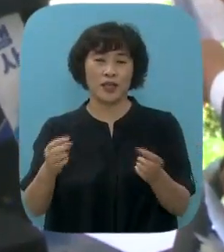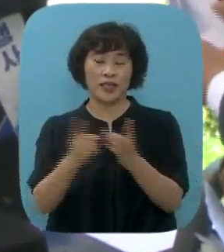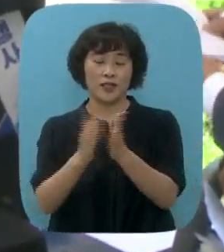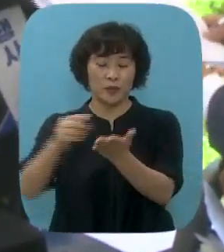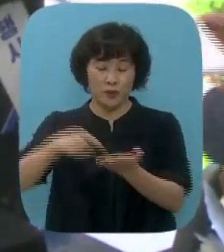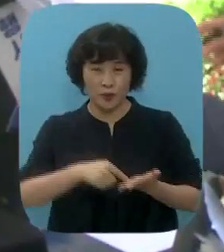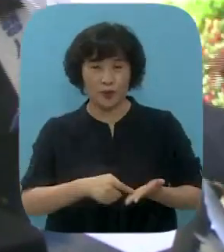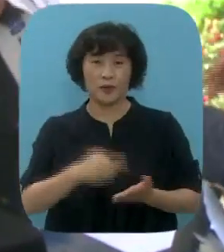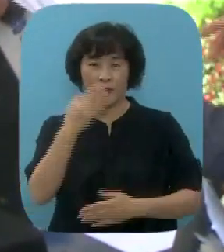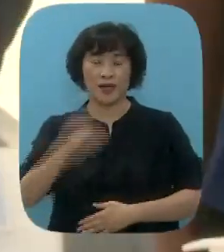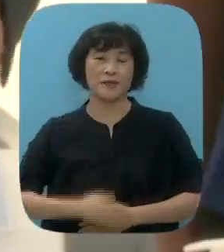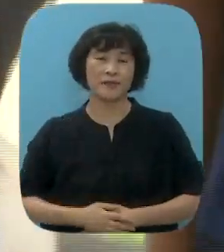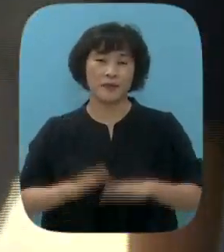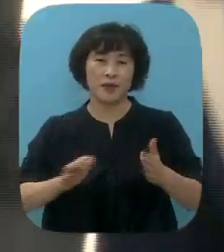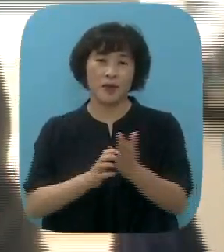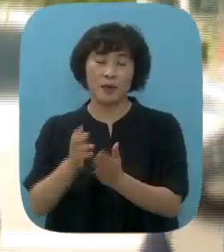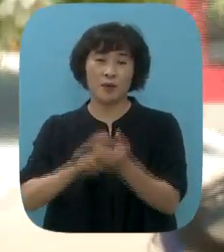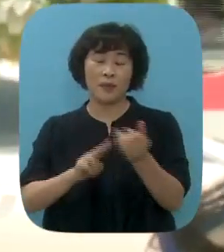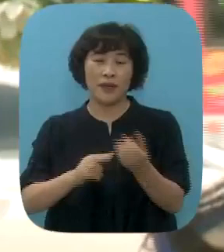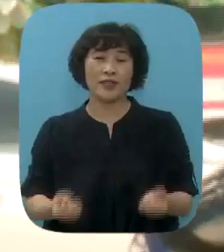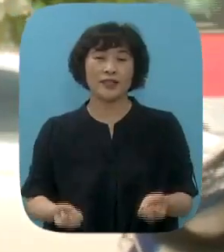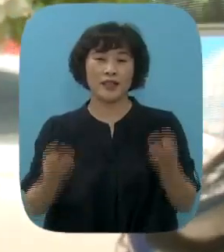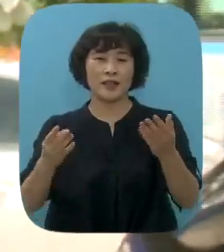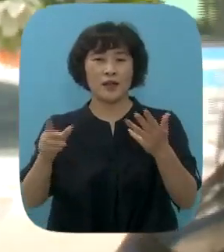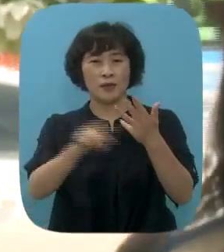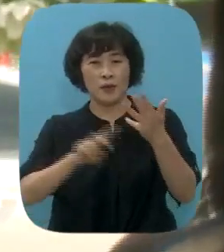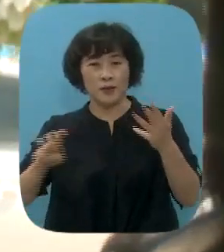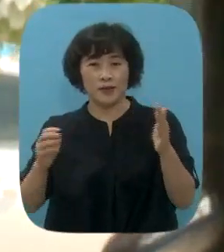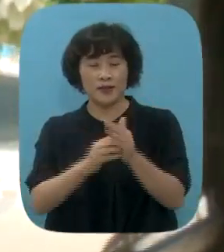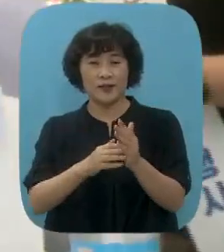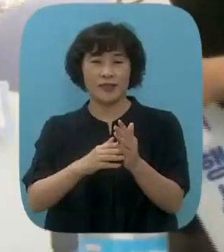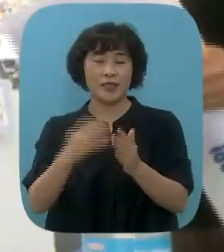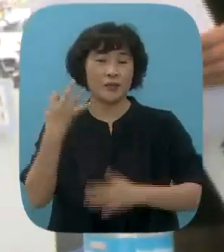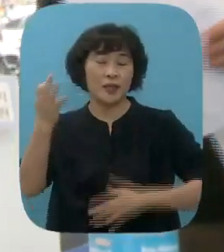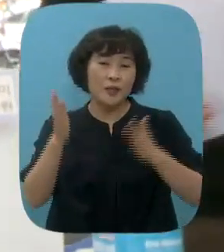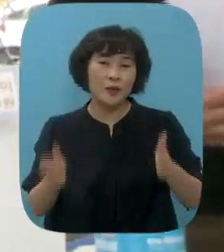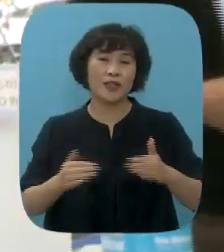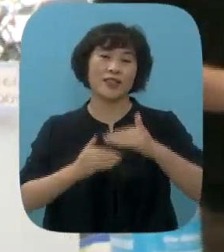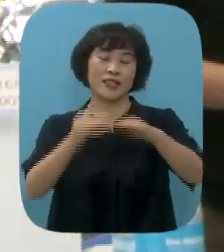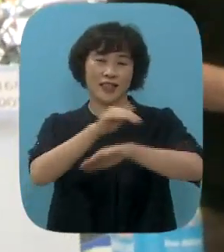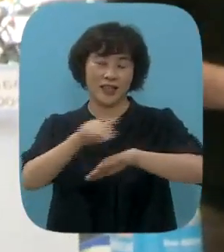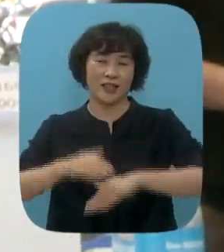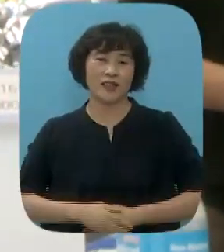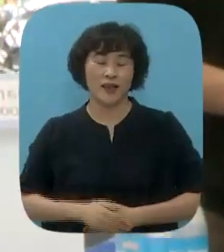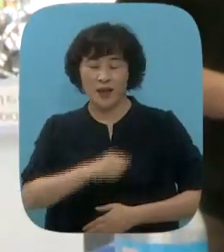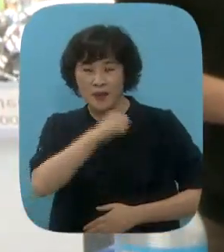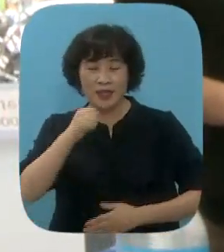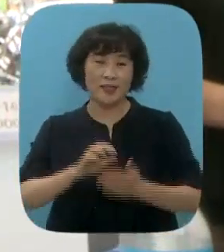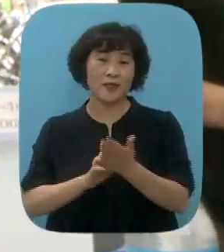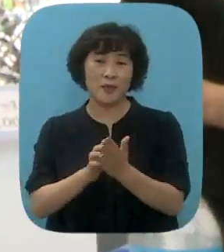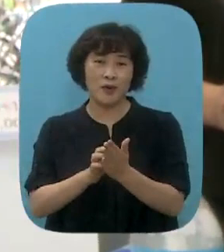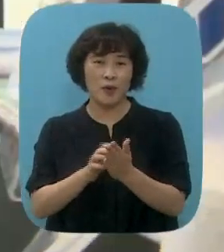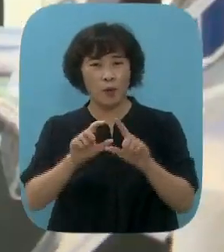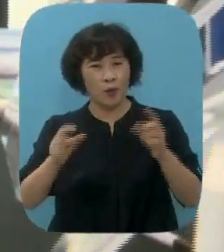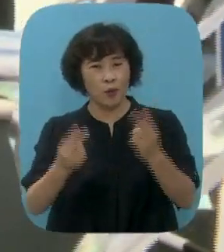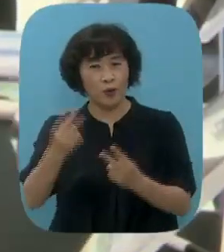받았습니다. 이번 전복 판매 행사는 오는 20일까지 2주 동안 진행될 예정이며 고품질의 전복을